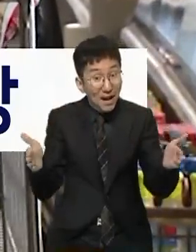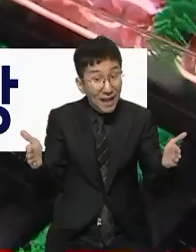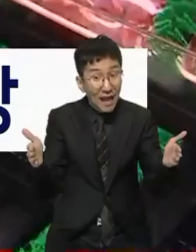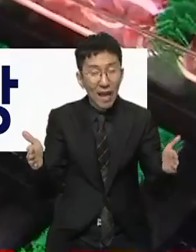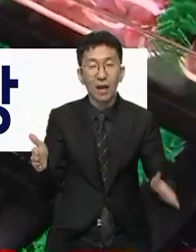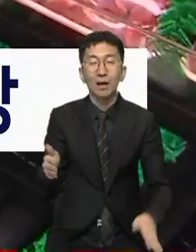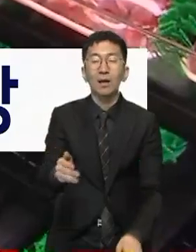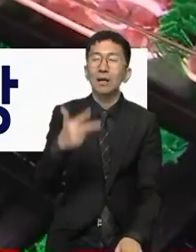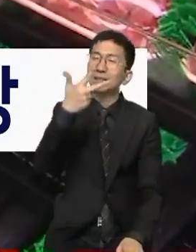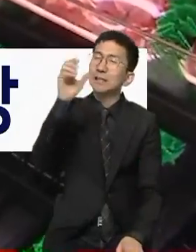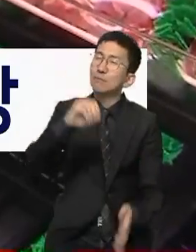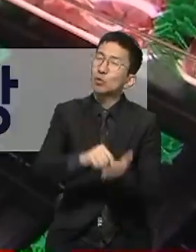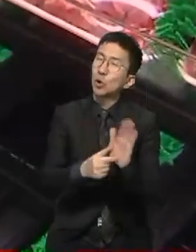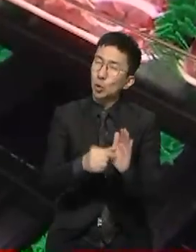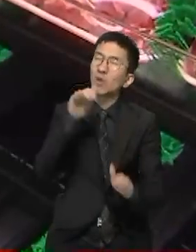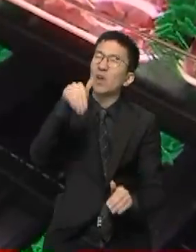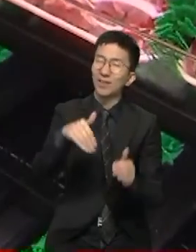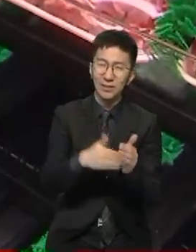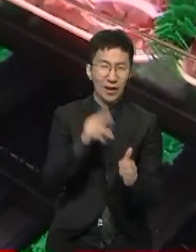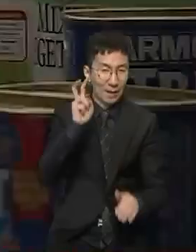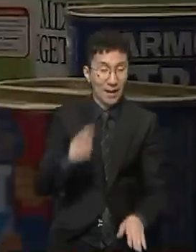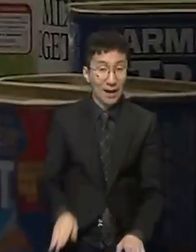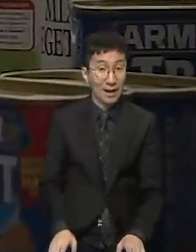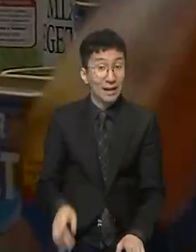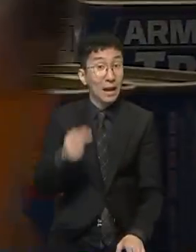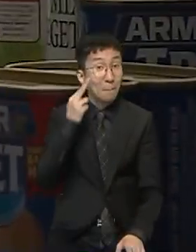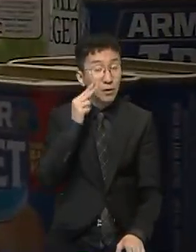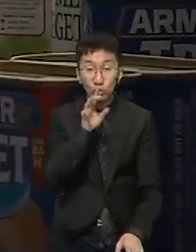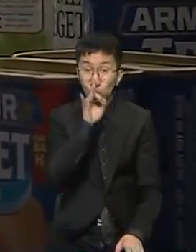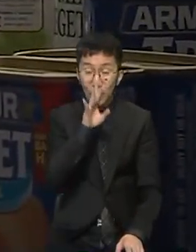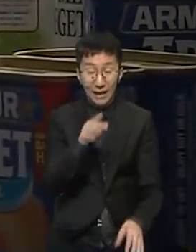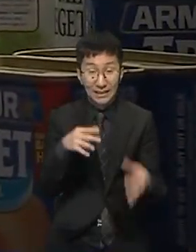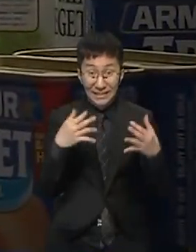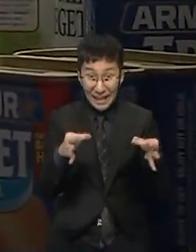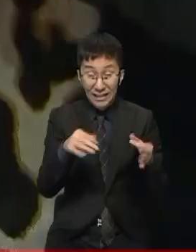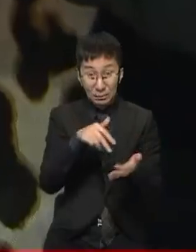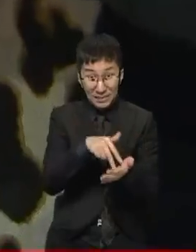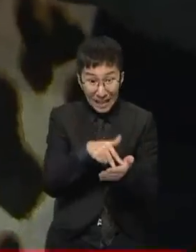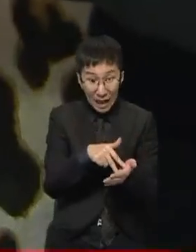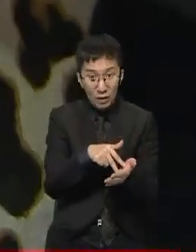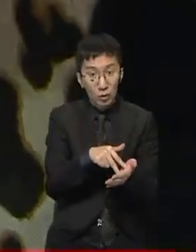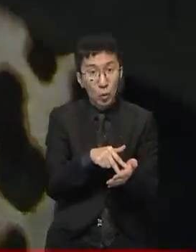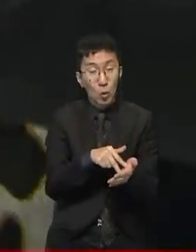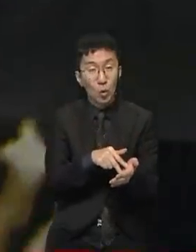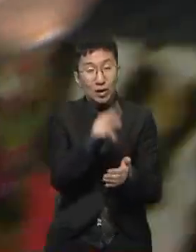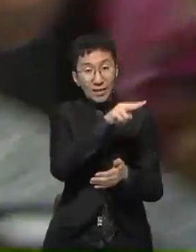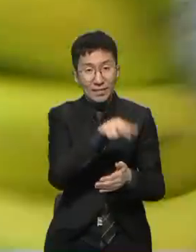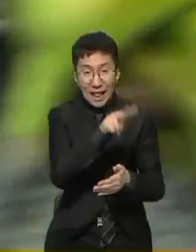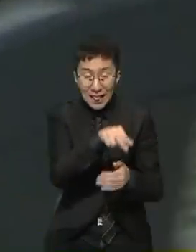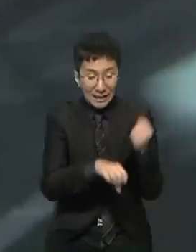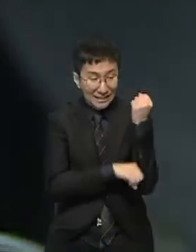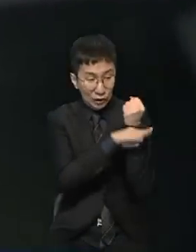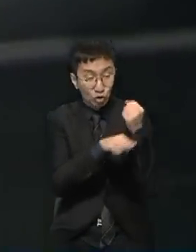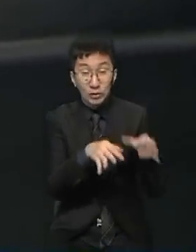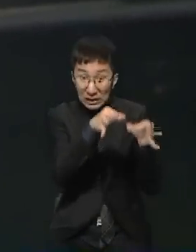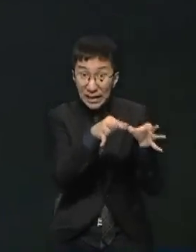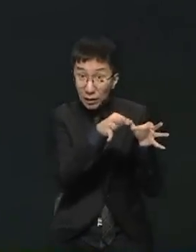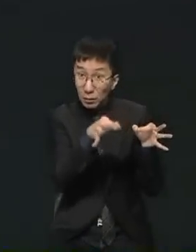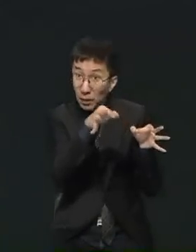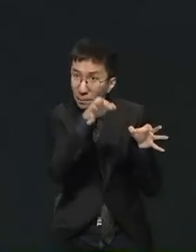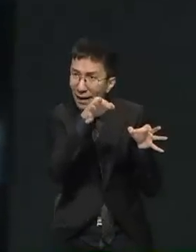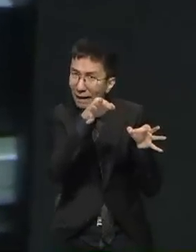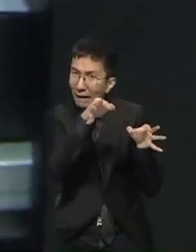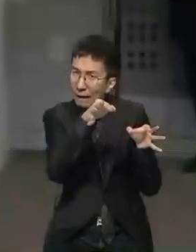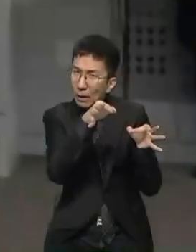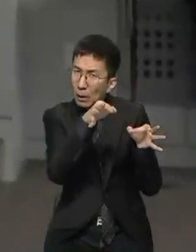걸로 예상됩니다. 이 정도면 미국 중앙은행도 금리 인상 속도를 늦출 수 있다는 전망에 달러값이 안정세로